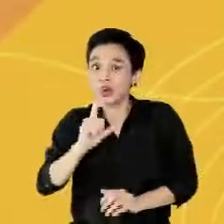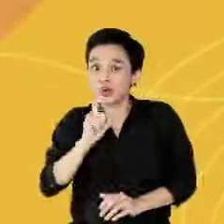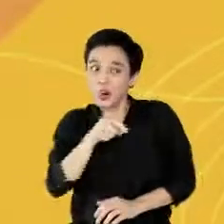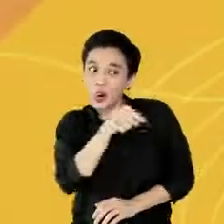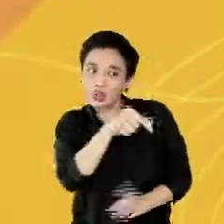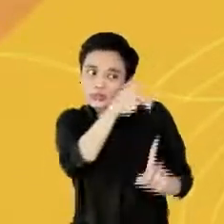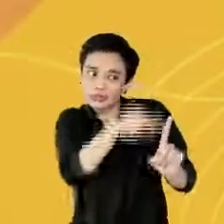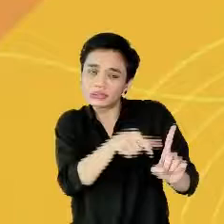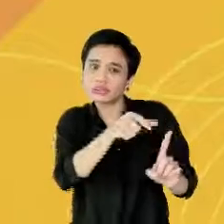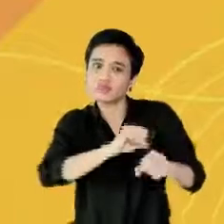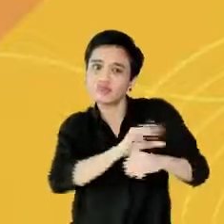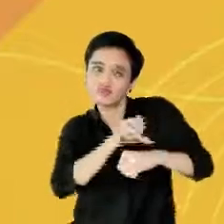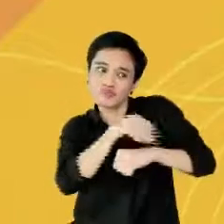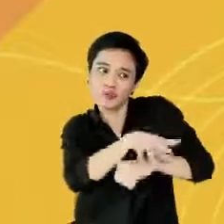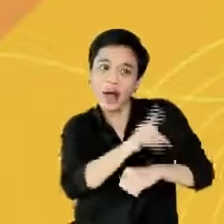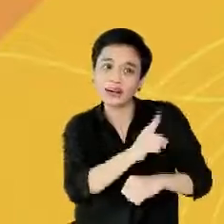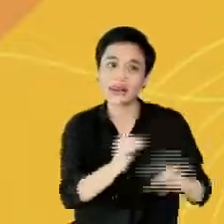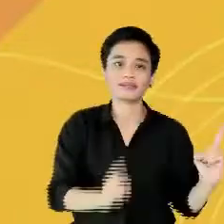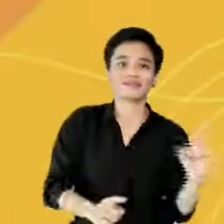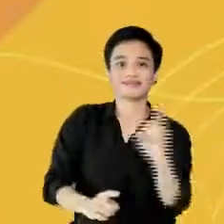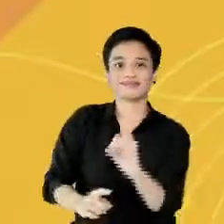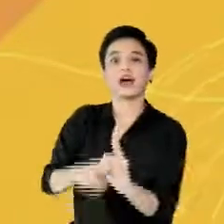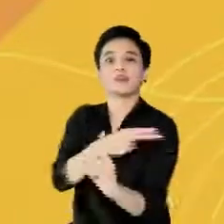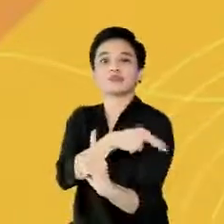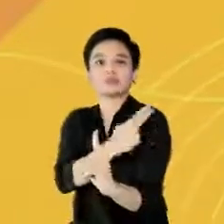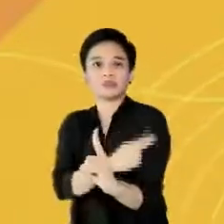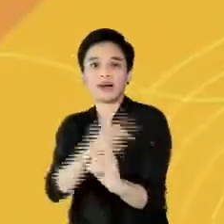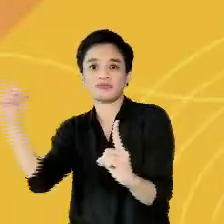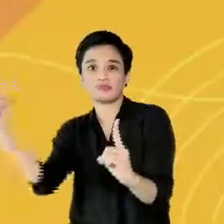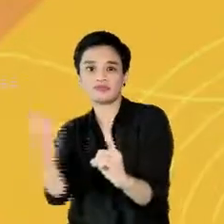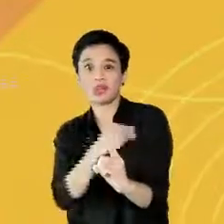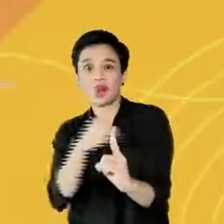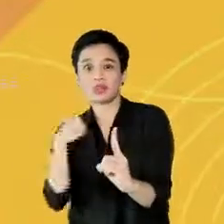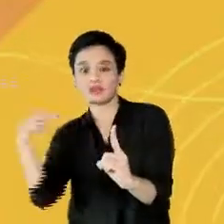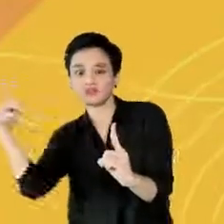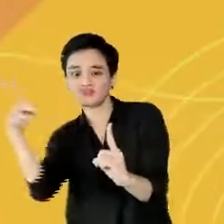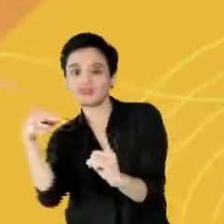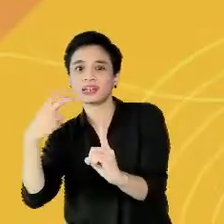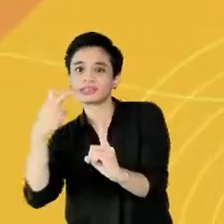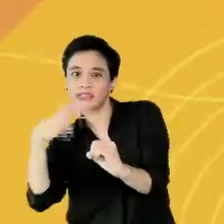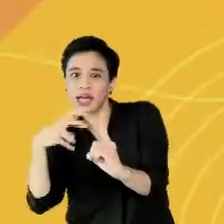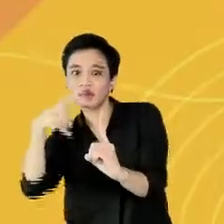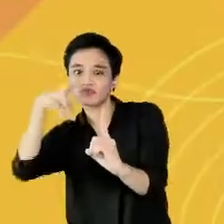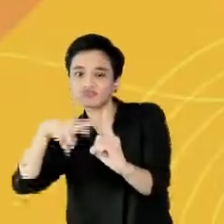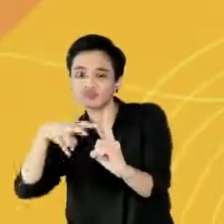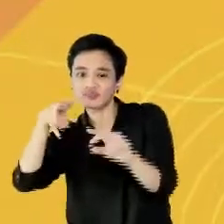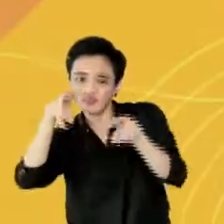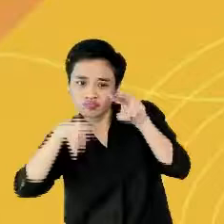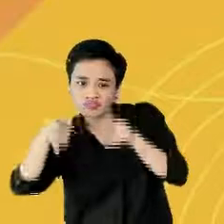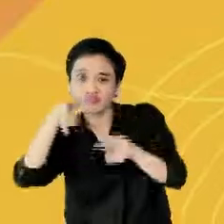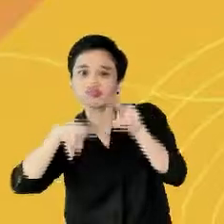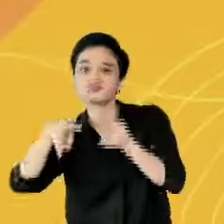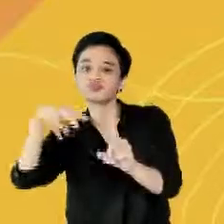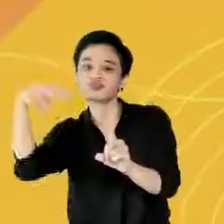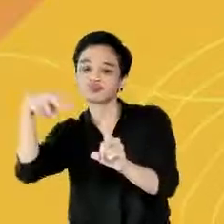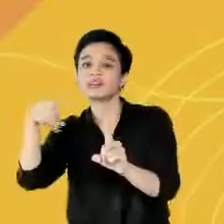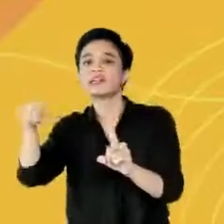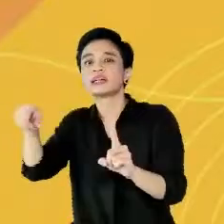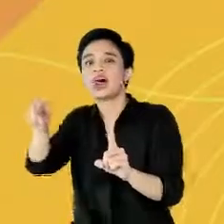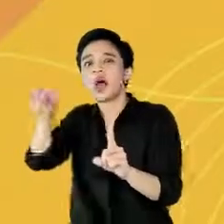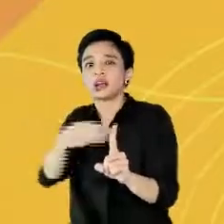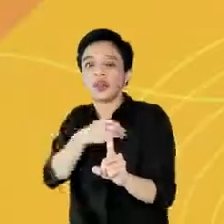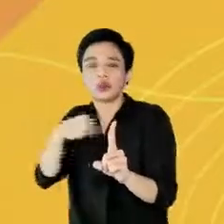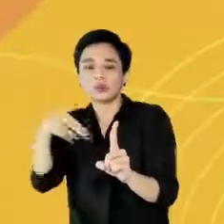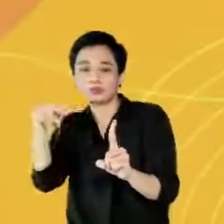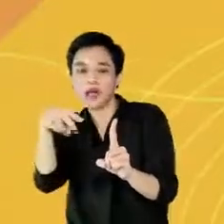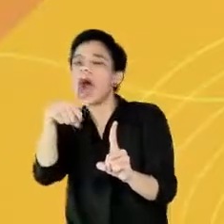positif akan dilakukan penilaian oleh hati Puskesmas dan Puskesmas akan mementukan Apakah bisa